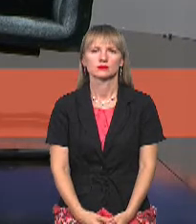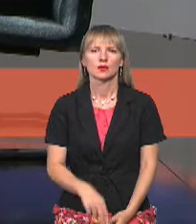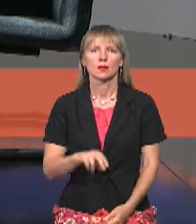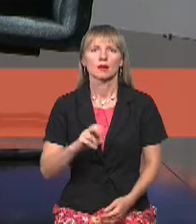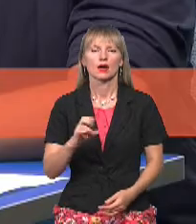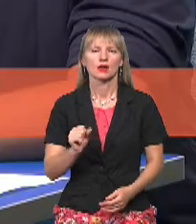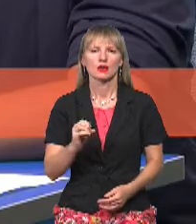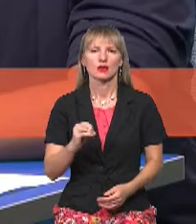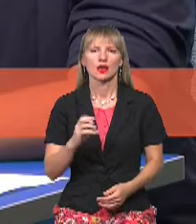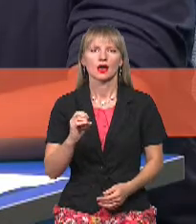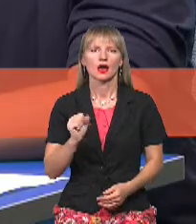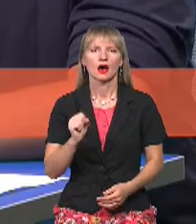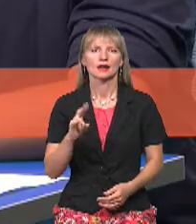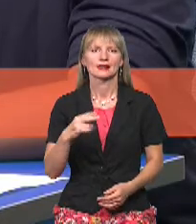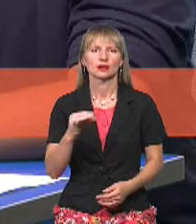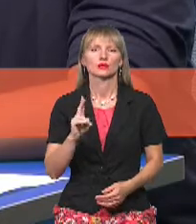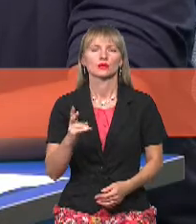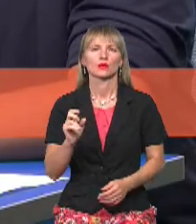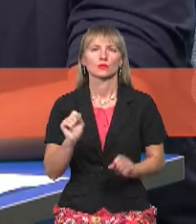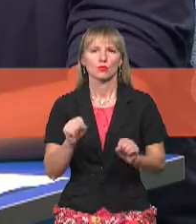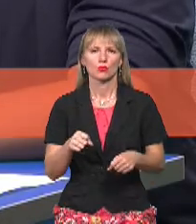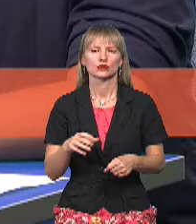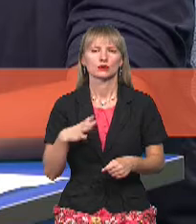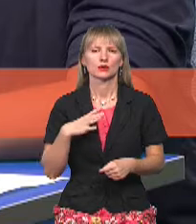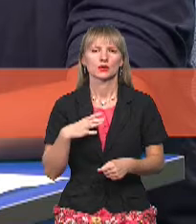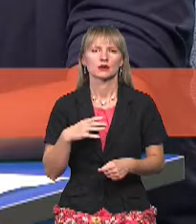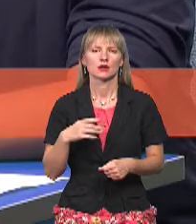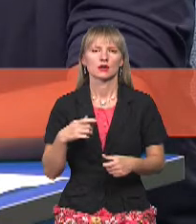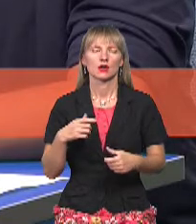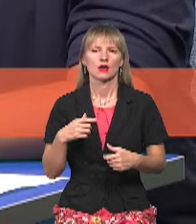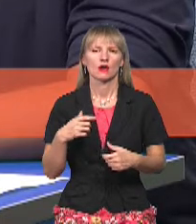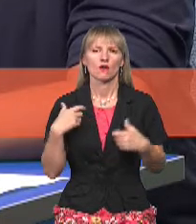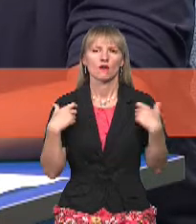Пане Андрію, хто може претендувати на посаду поліцейського офіцера громади?